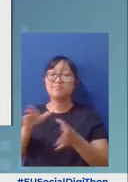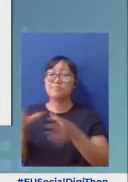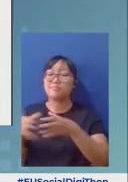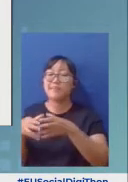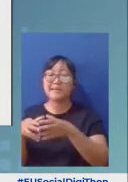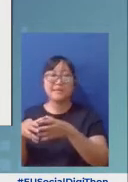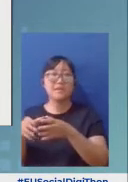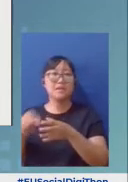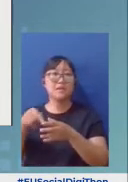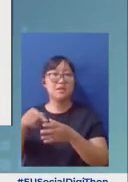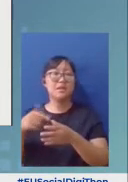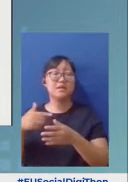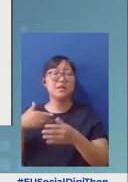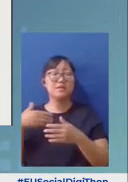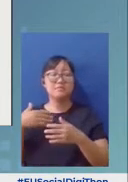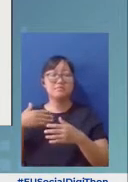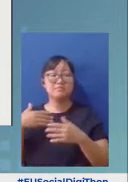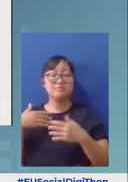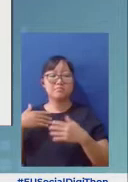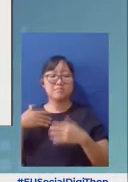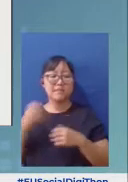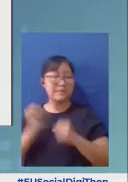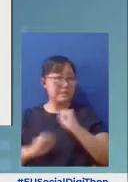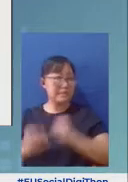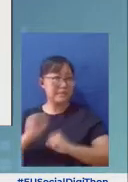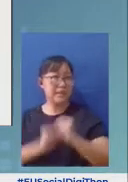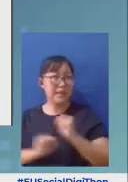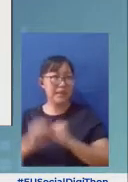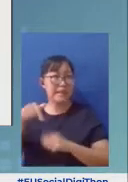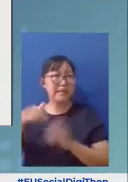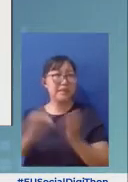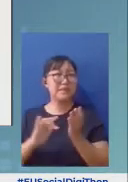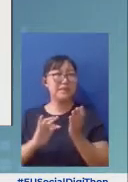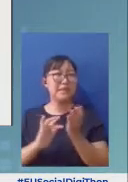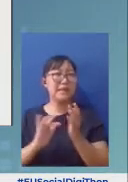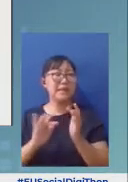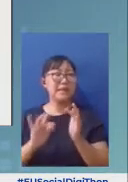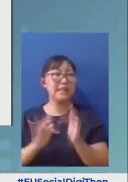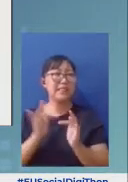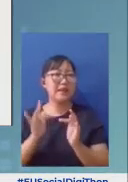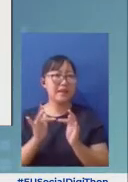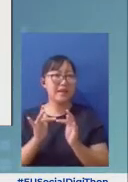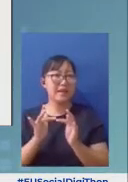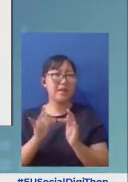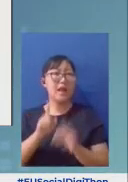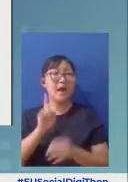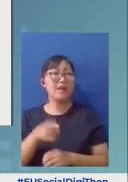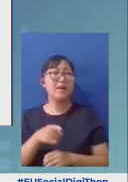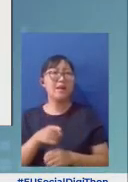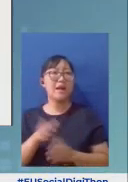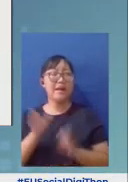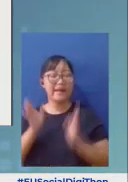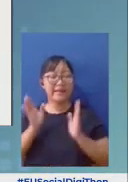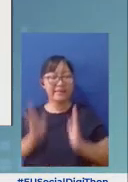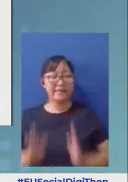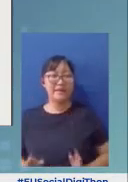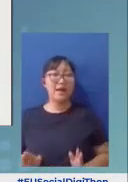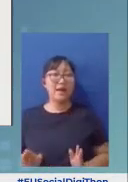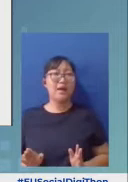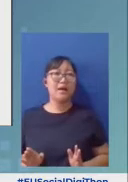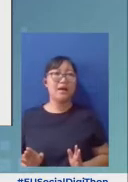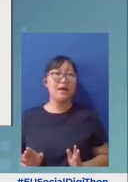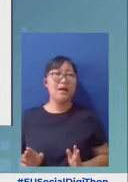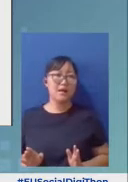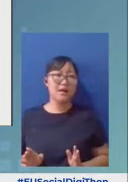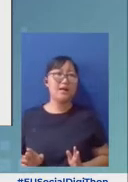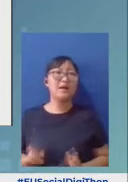perilaku kita di internet, ya. Mau nggak mau kita mesti belajar yang namanya etiket di dunia maya atau netiket itu. Mari kita dengan cepat